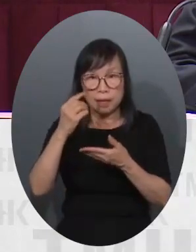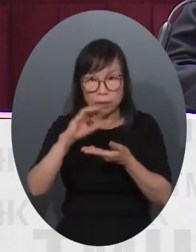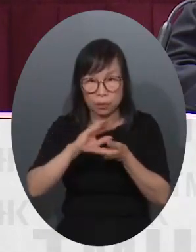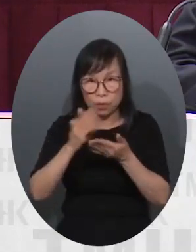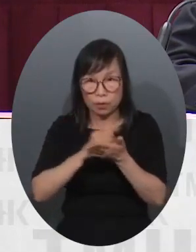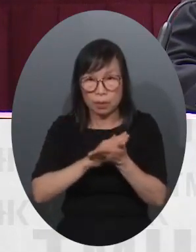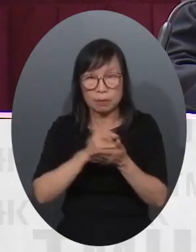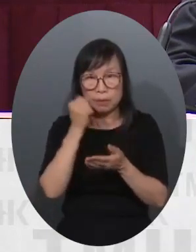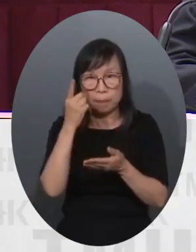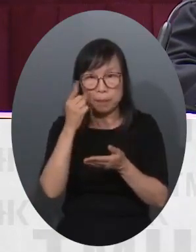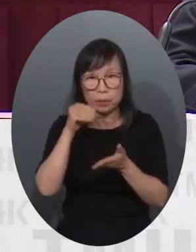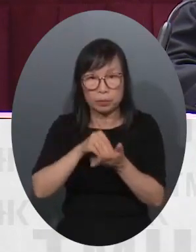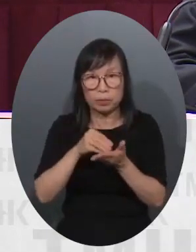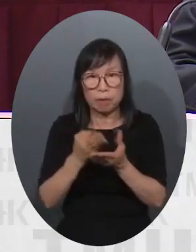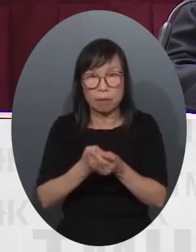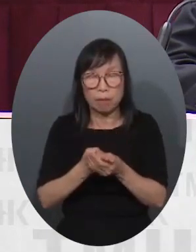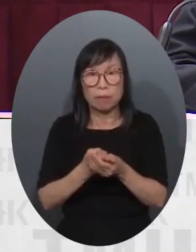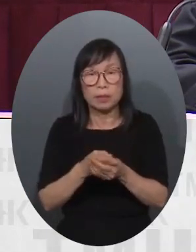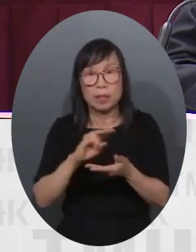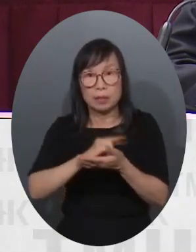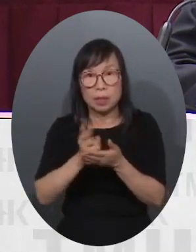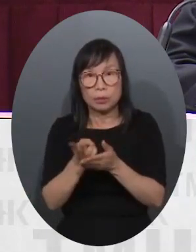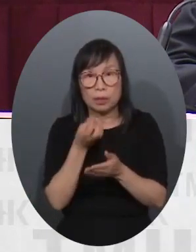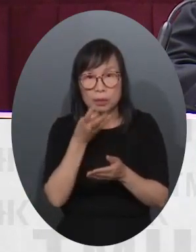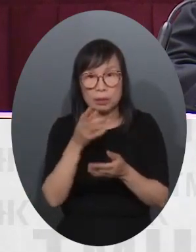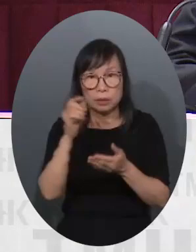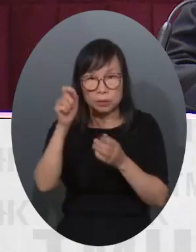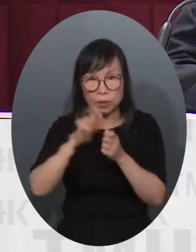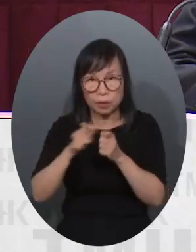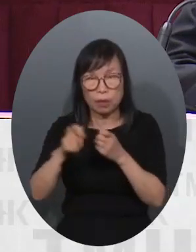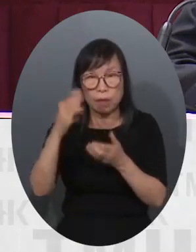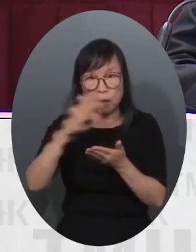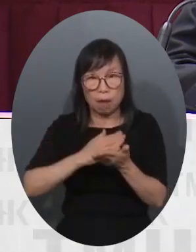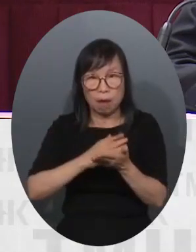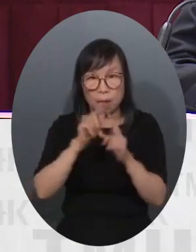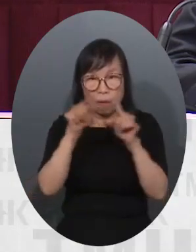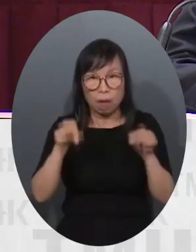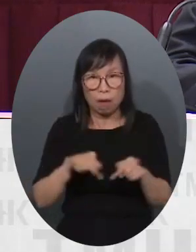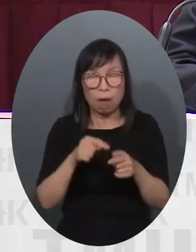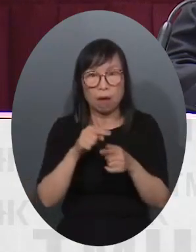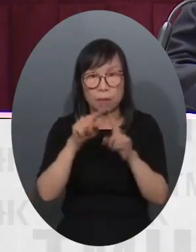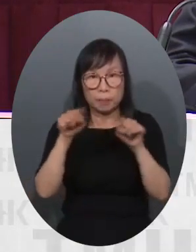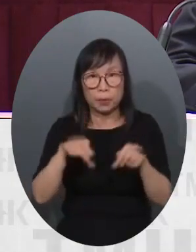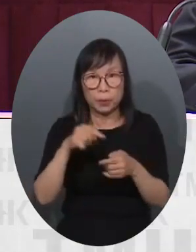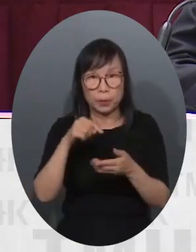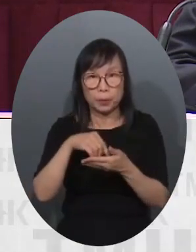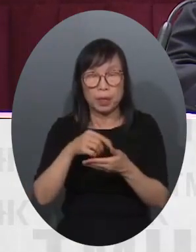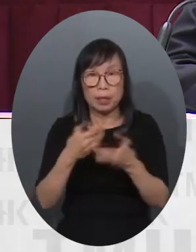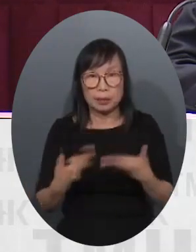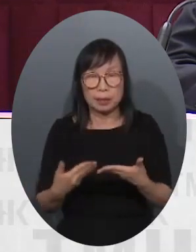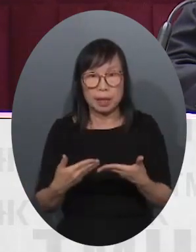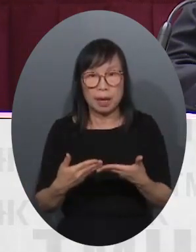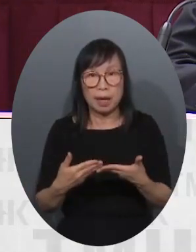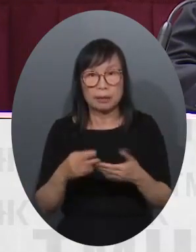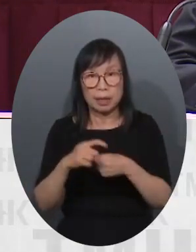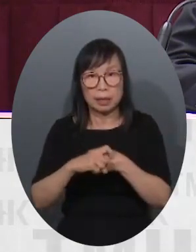的特別決議案。修訂建議詳情載於今日會議的公司通函裏面。我們現在就